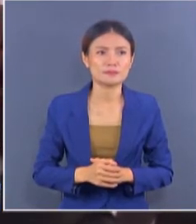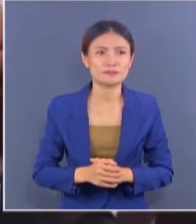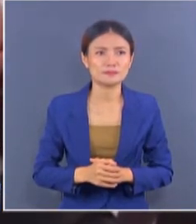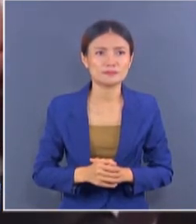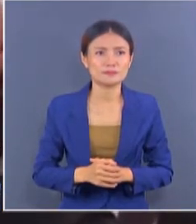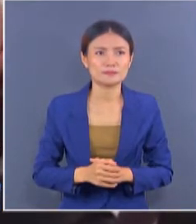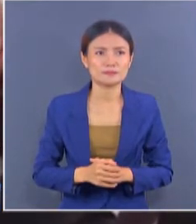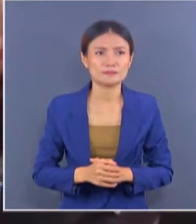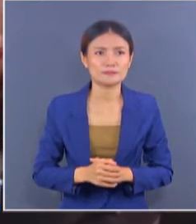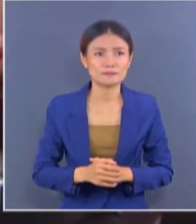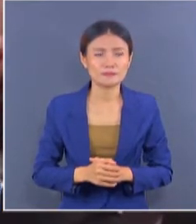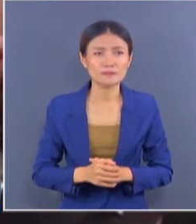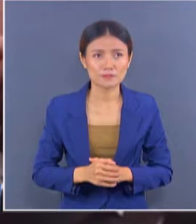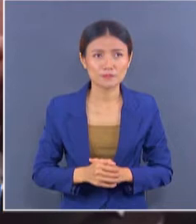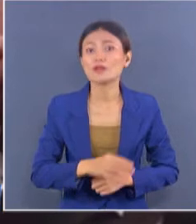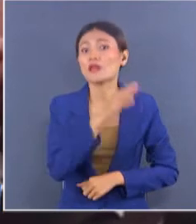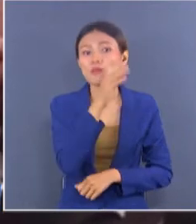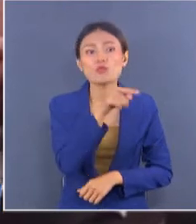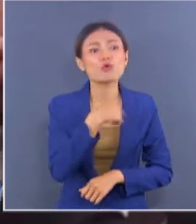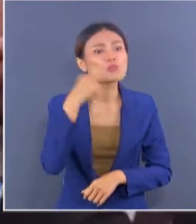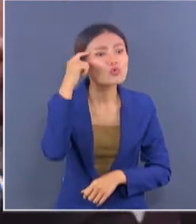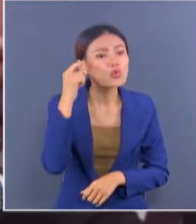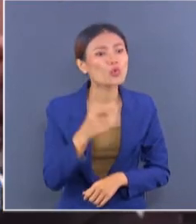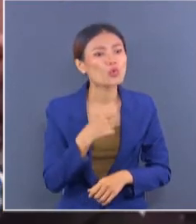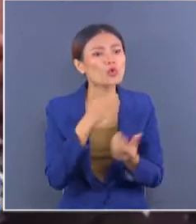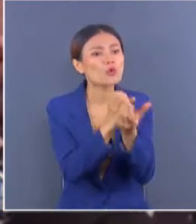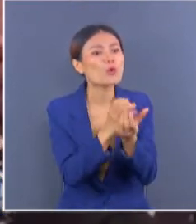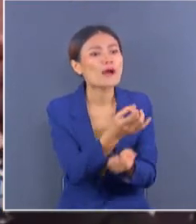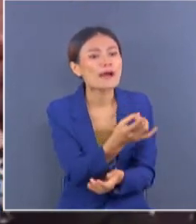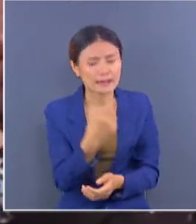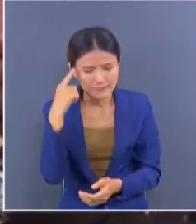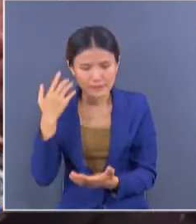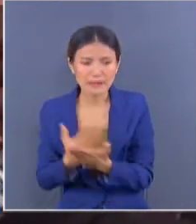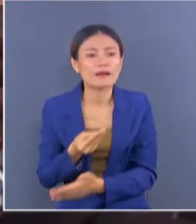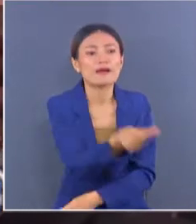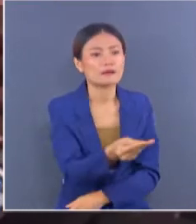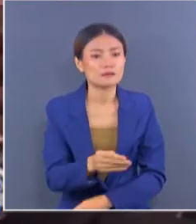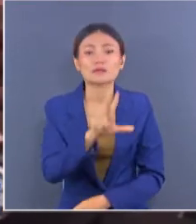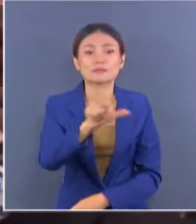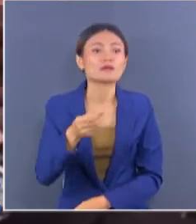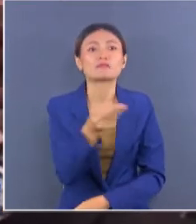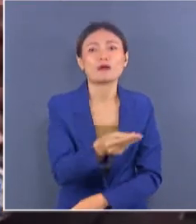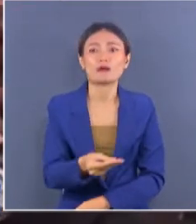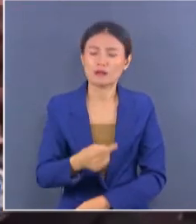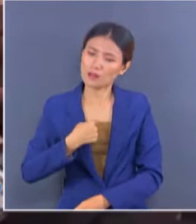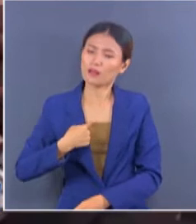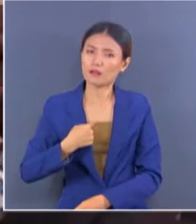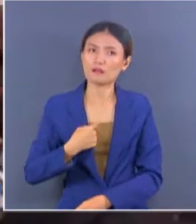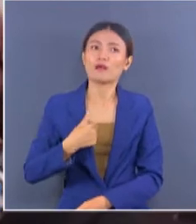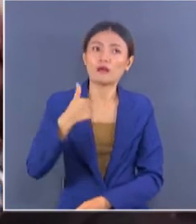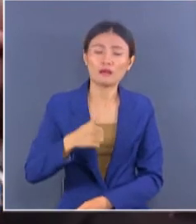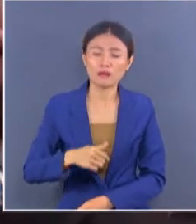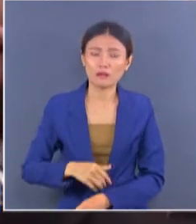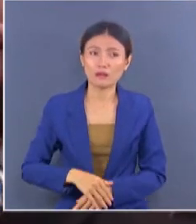ได้คนอื่นแทงผมก็แทงคนเดียวกันหมดเลย3แสนไม่ดีเหรอจะต้องปล่อยคน40คนแทงถ้าผมรู้เด็กเปิดไพ่ผมก็แทงกันสักทีละ3